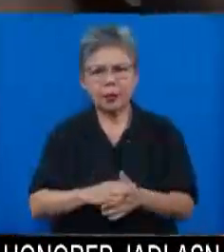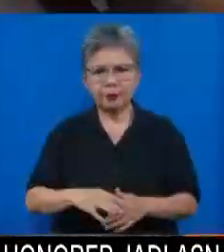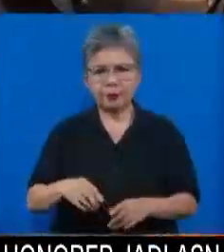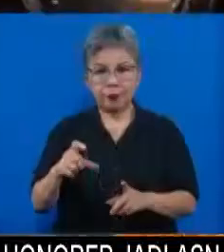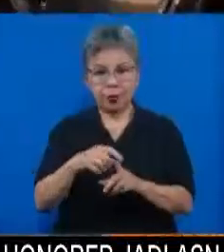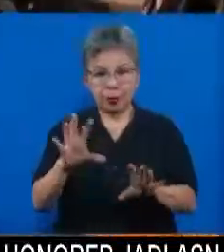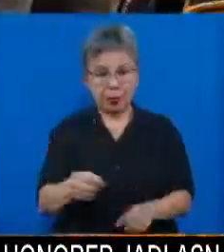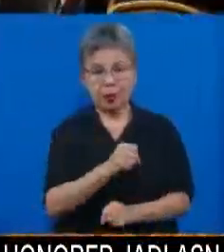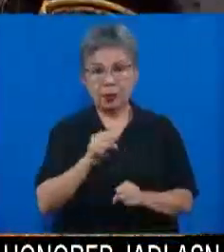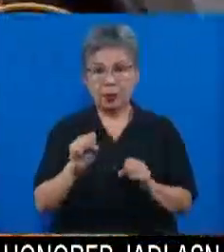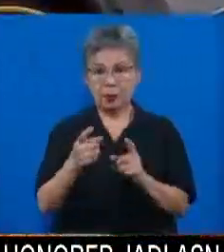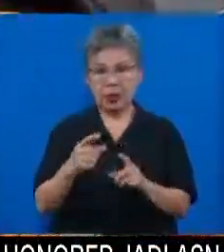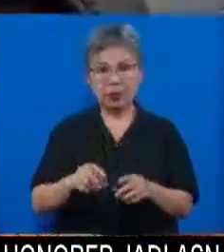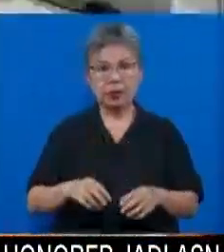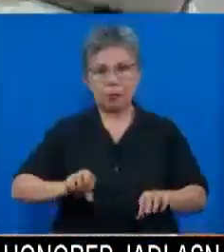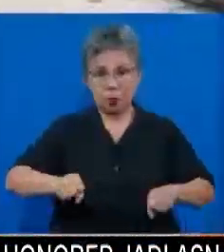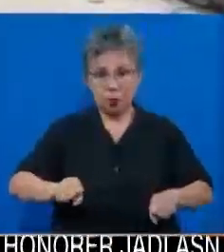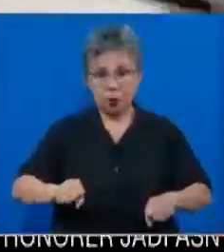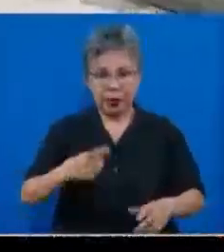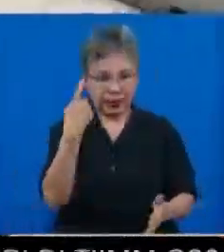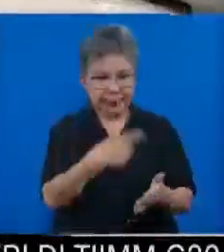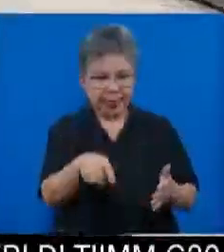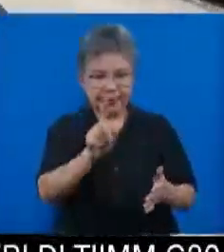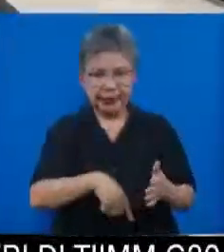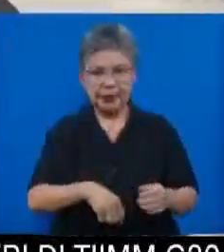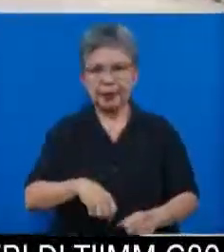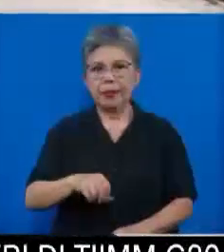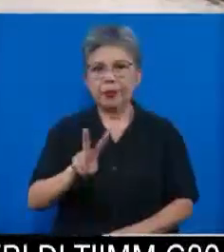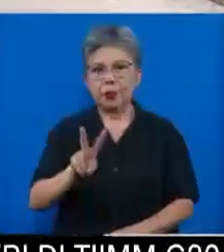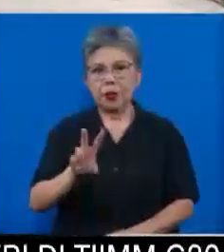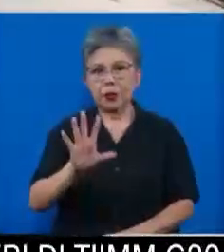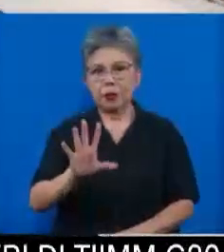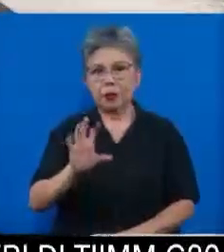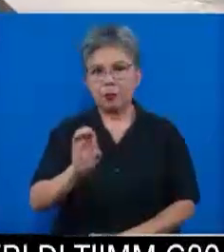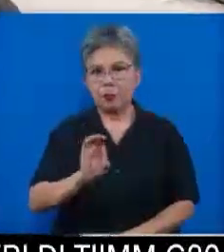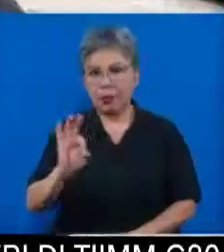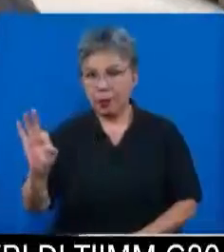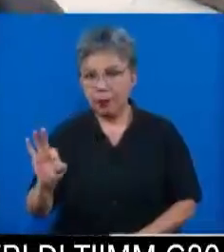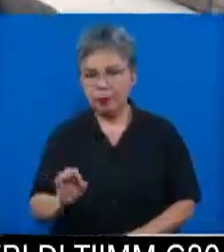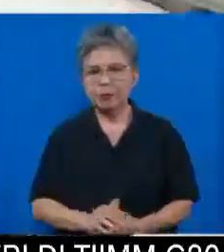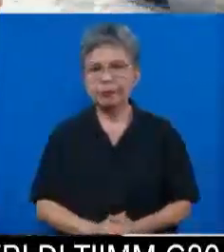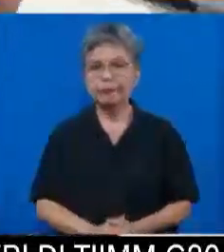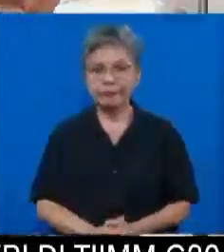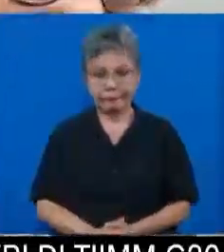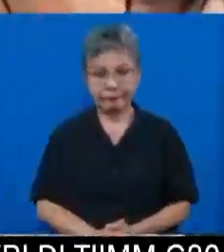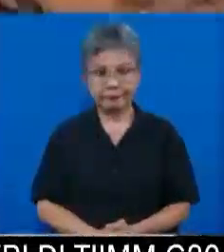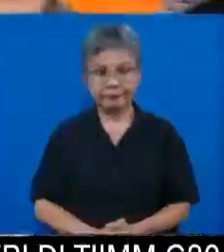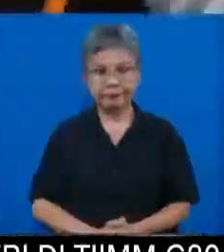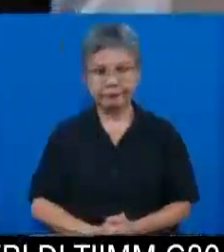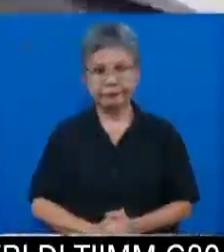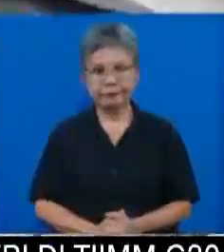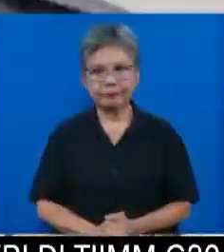11 kendaraan roda 2. Mereka yang melanggar dikenai sanksi tilang maksimal Rp250.000. Kedai trans doang